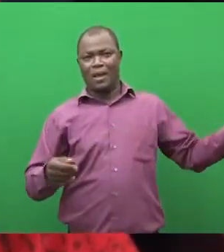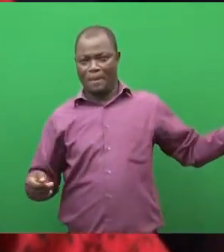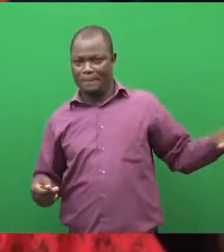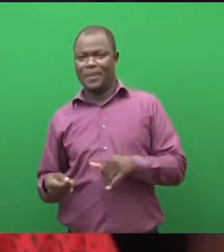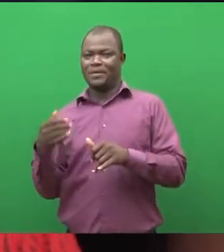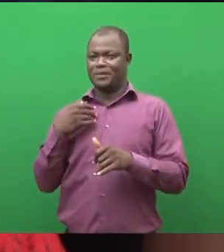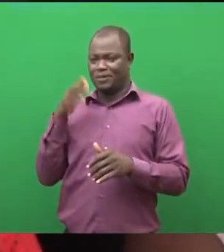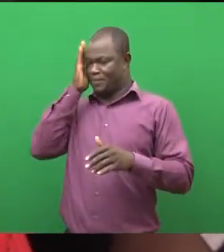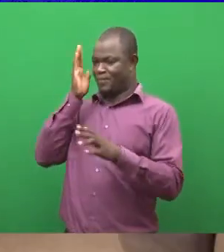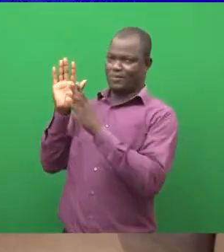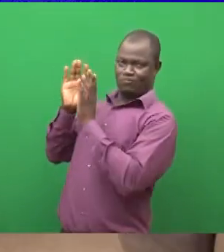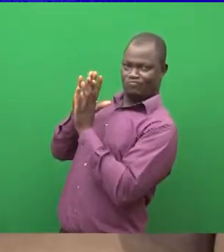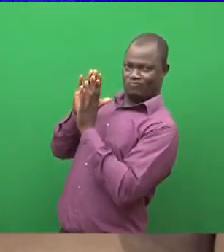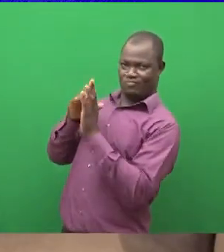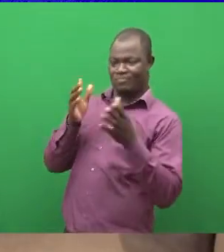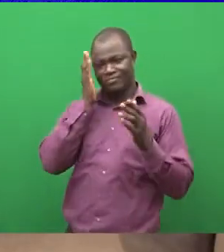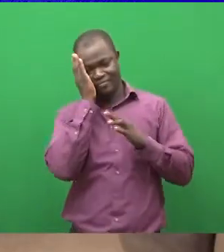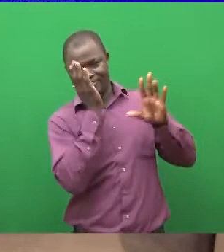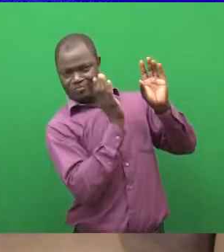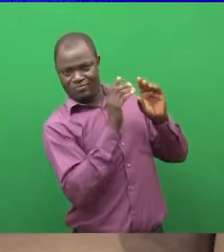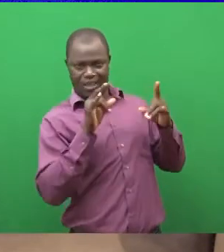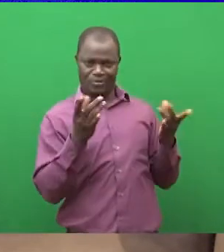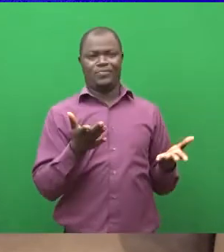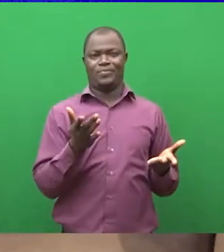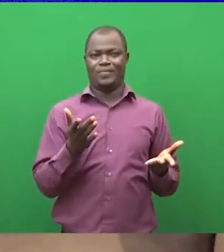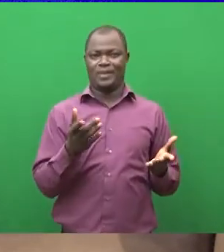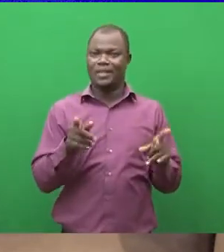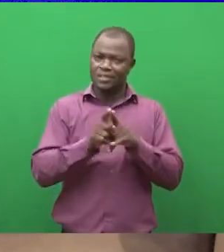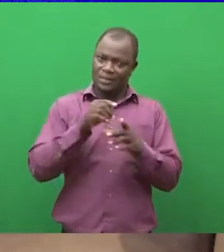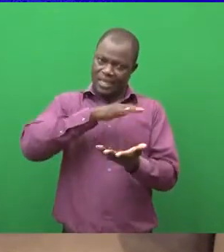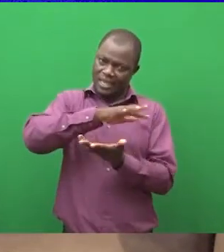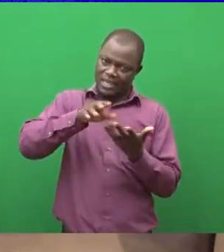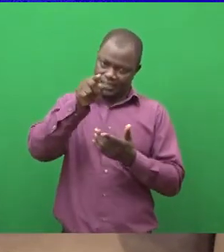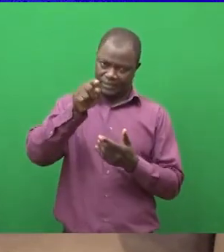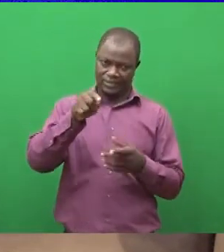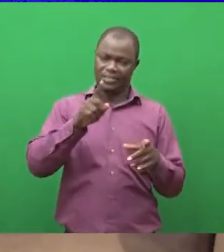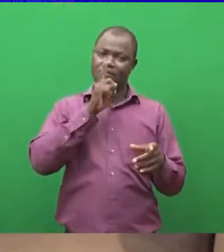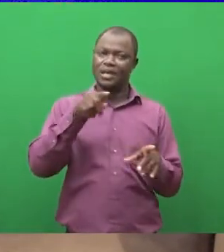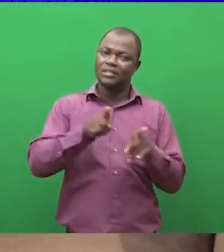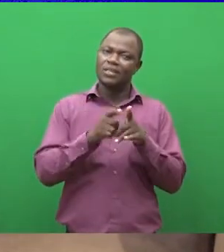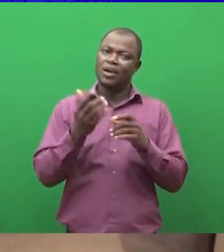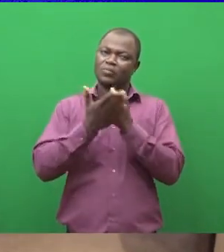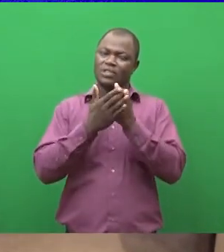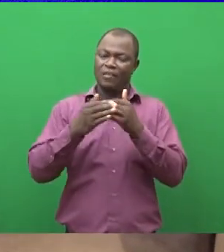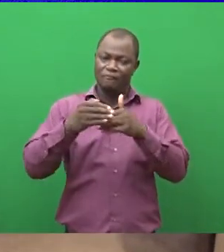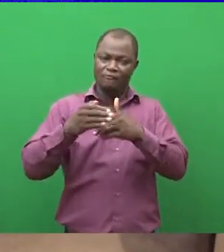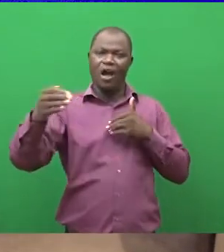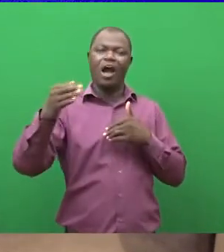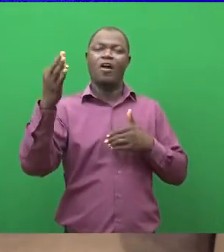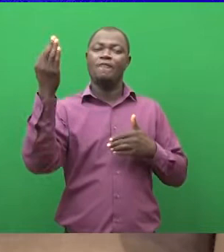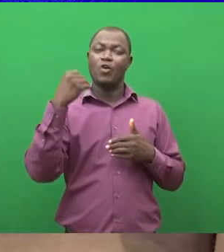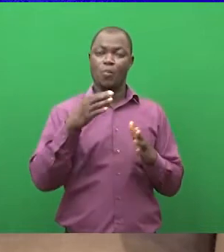Ndozodzoka kuzotendeuka. Saka nzvimbo dziri kutaurwa idzika musha. Uri kure nemusha wako.